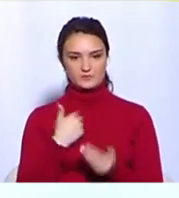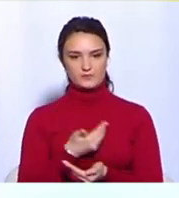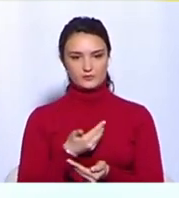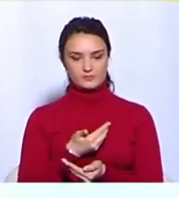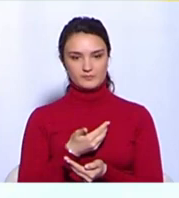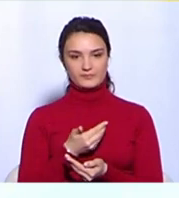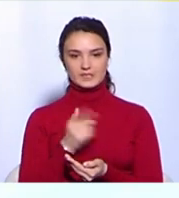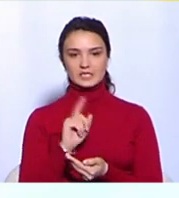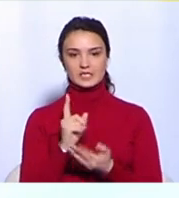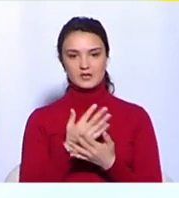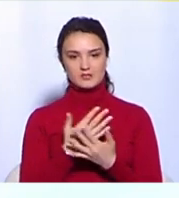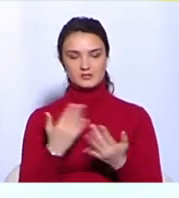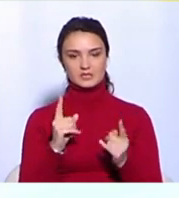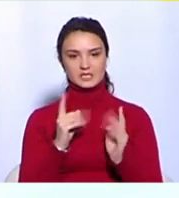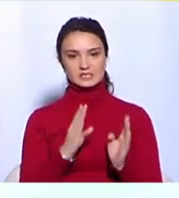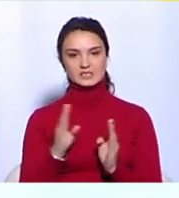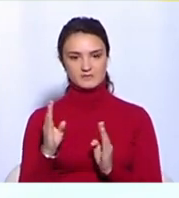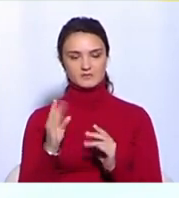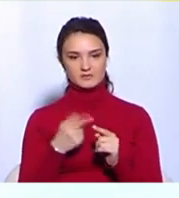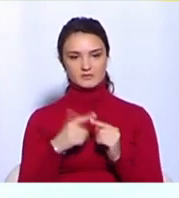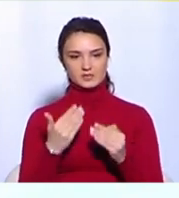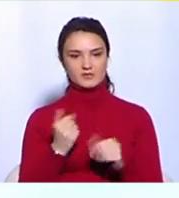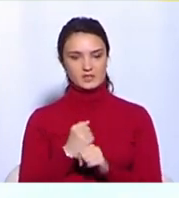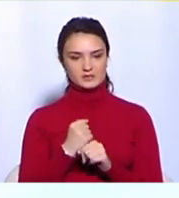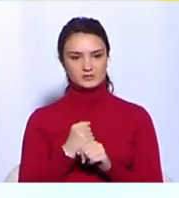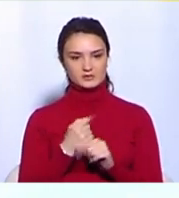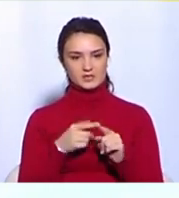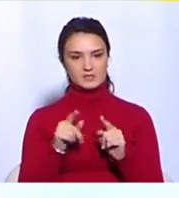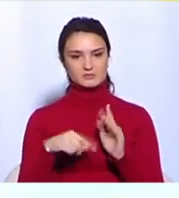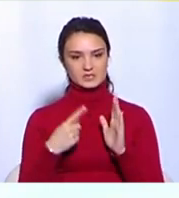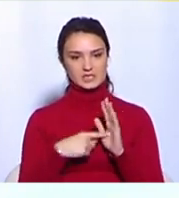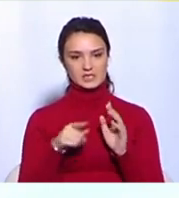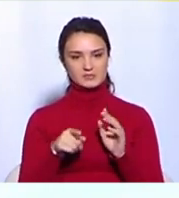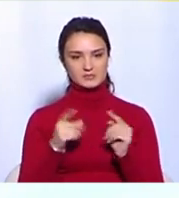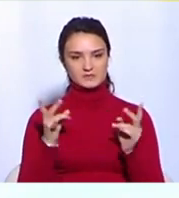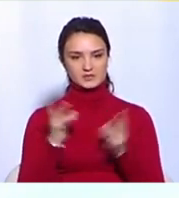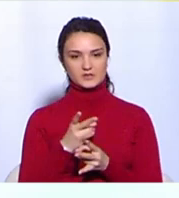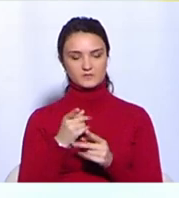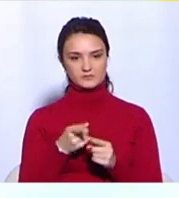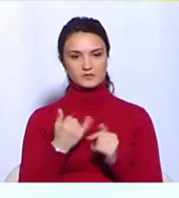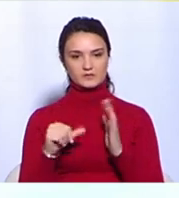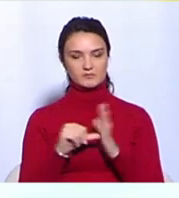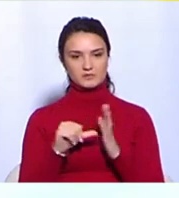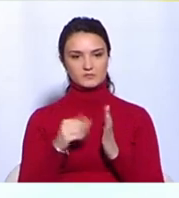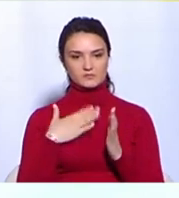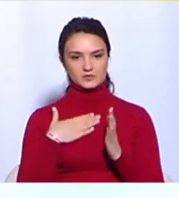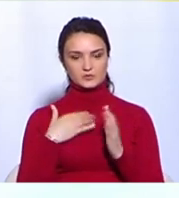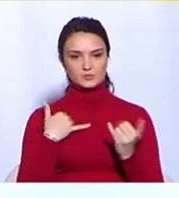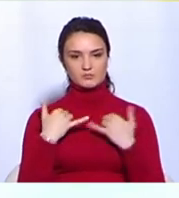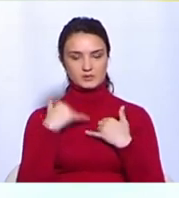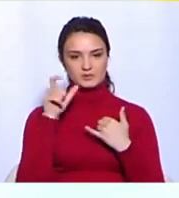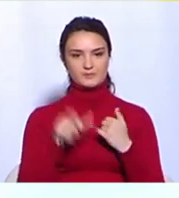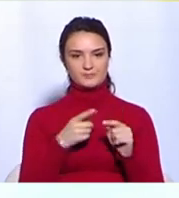და რა ნივთიერებების თუ ქცევის სასარგებლოდ გავაკეთეთ ეს არჩევანი. ამ საკითხების გარკვევაში დაგვეხმარება დღეს ჩვენი სტუმარი, რომელიც